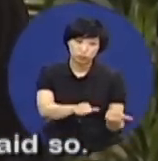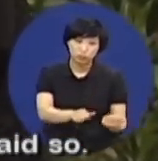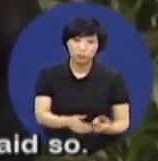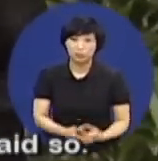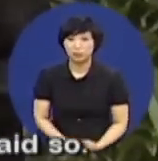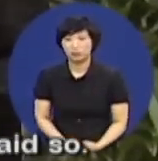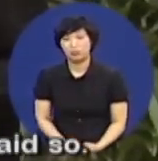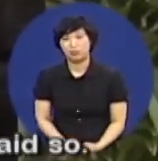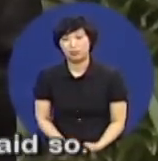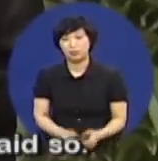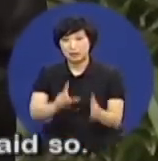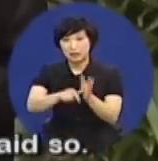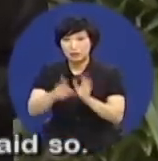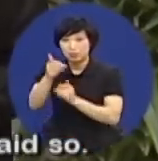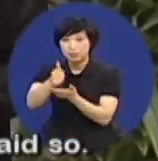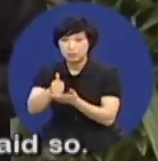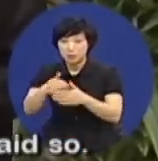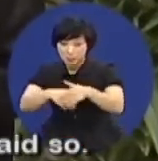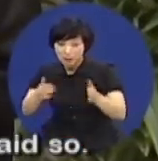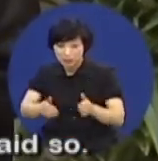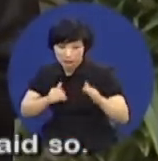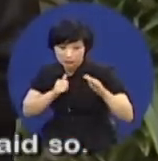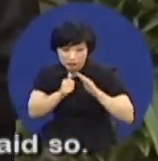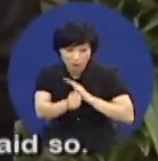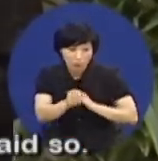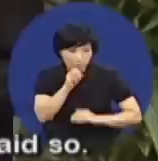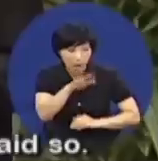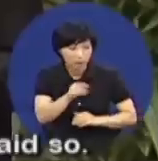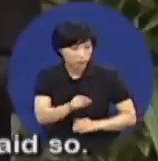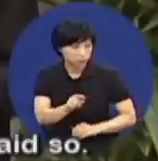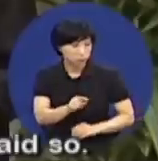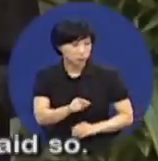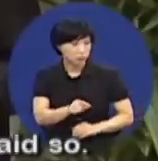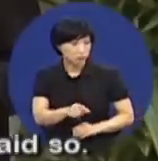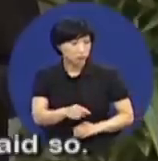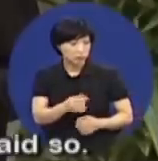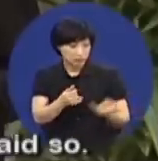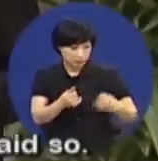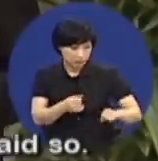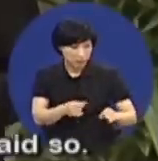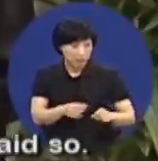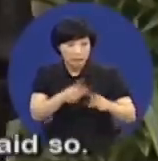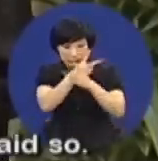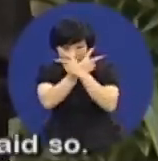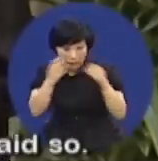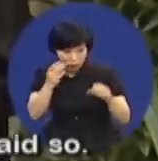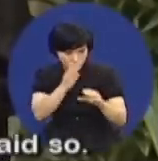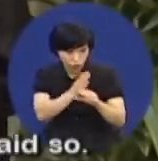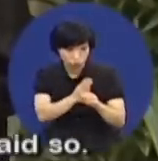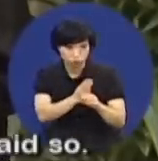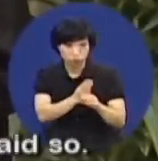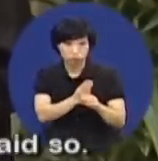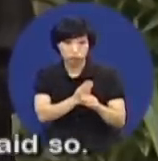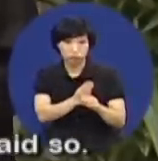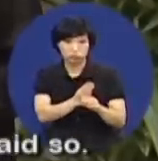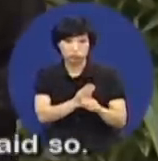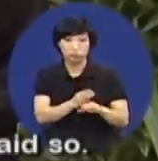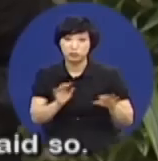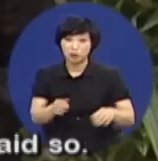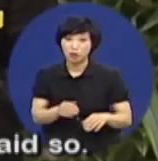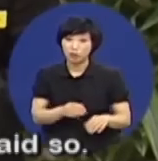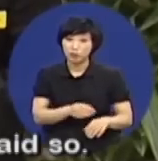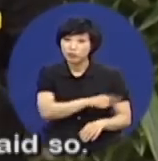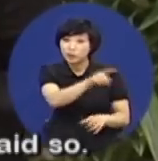娘が死んだのです。その時イエス様がお入りになって、娘は寝ている、